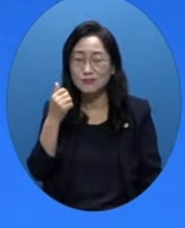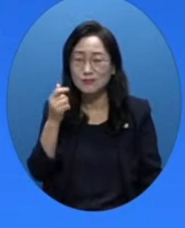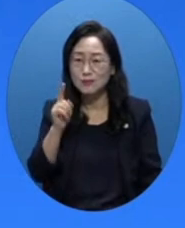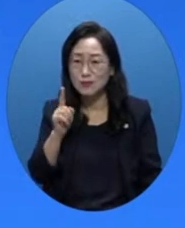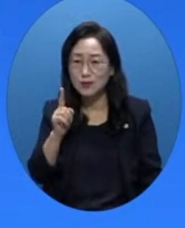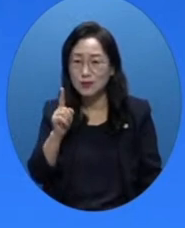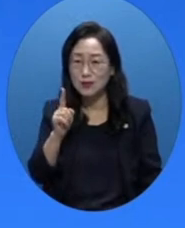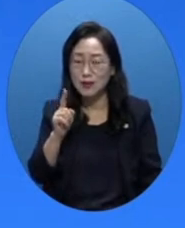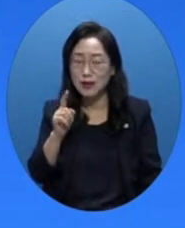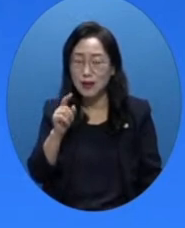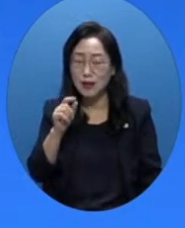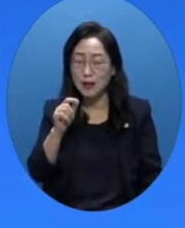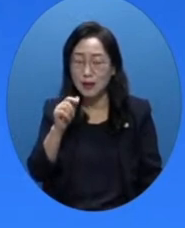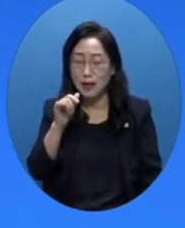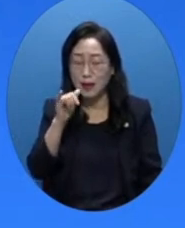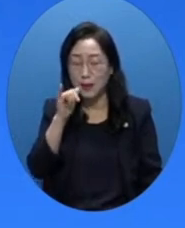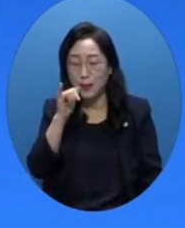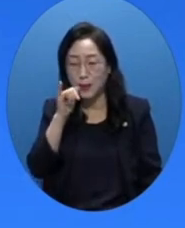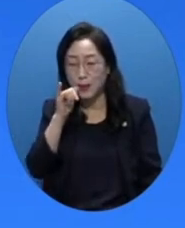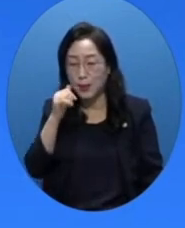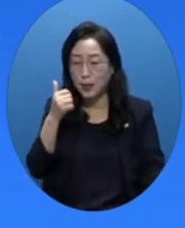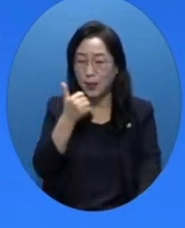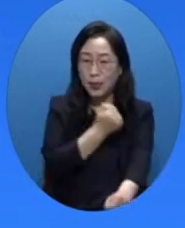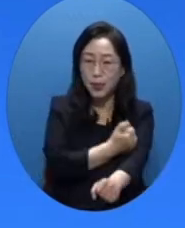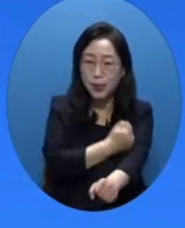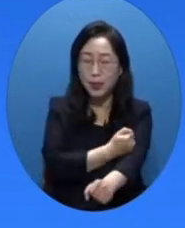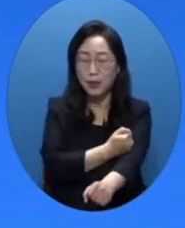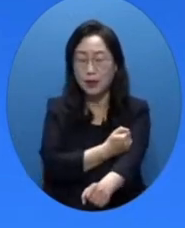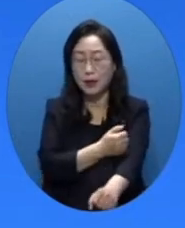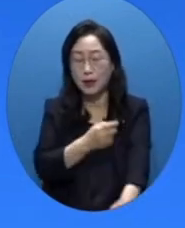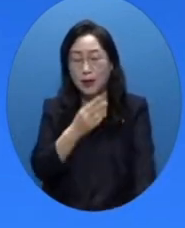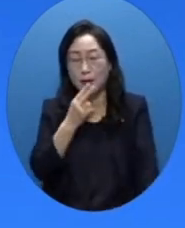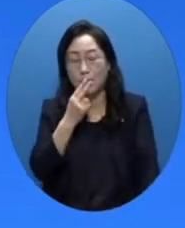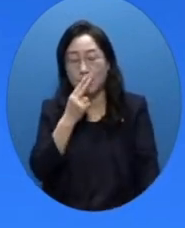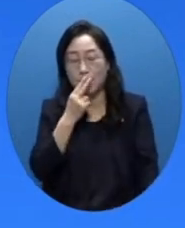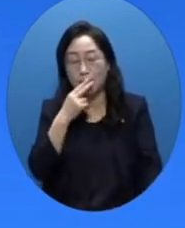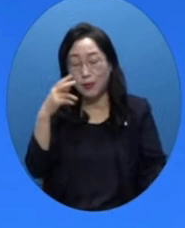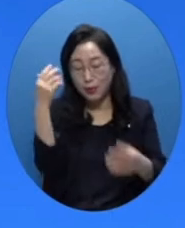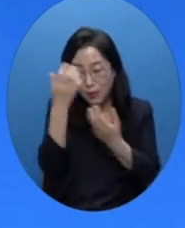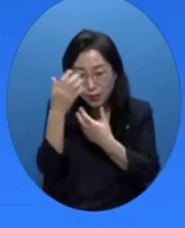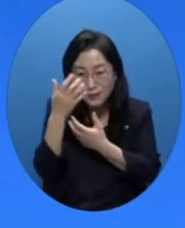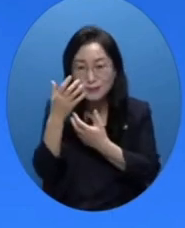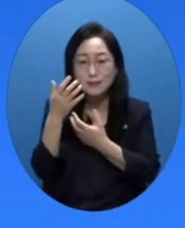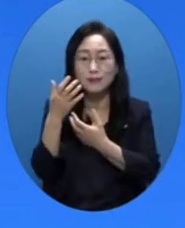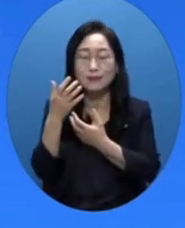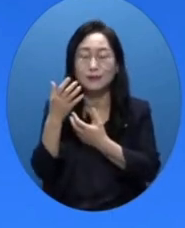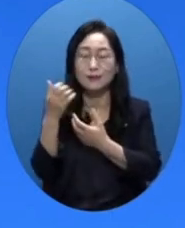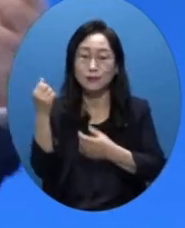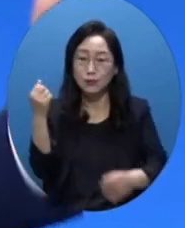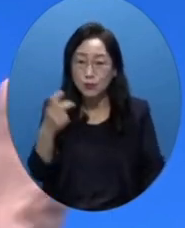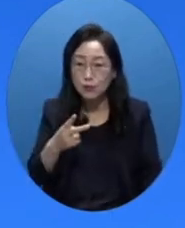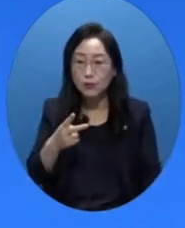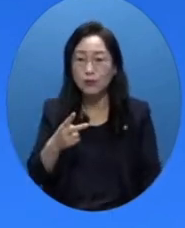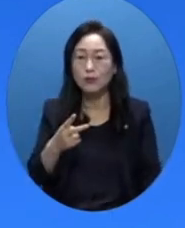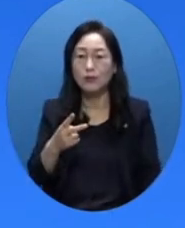손을 대서는 안 되는 마약에 손을 대고 마리화나에 손을 대고 또